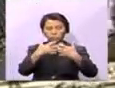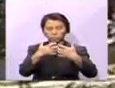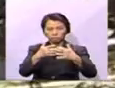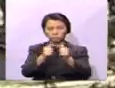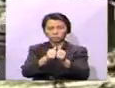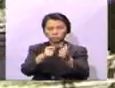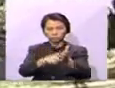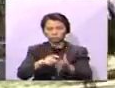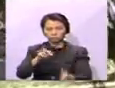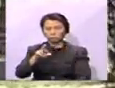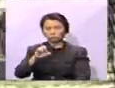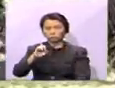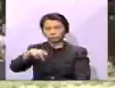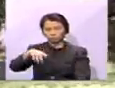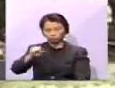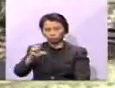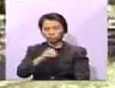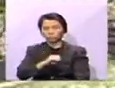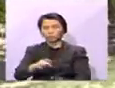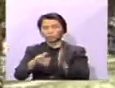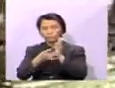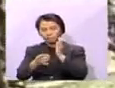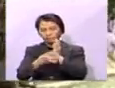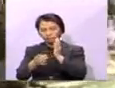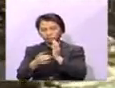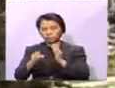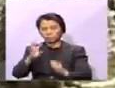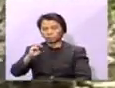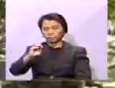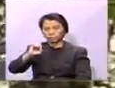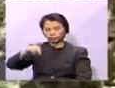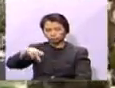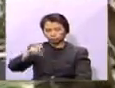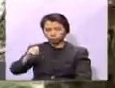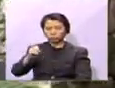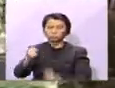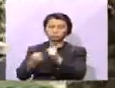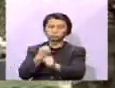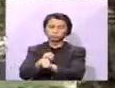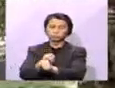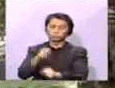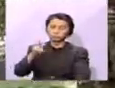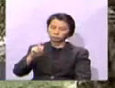keperluan rspo dan minyak sawit Lestari Malaysia mspo menjelang